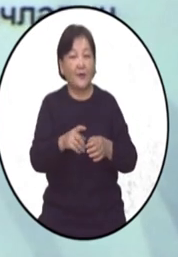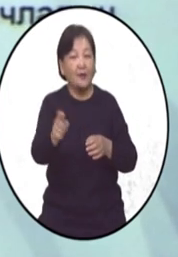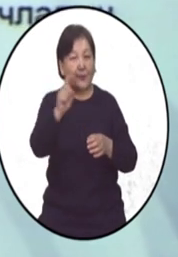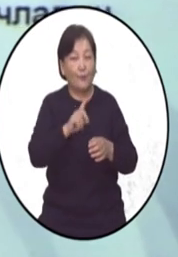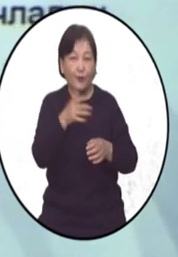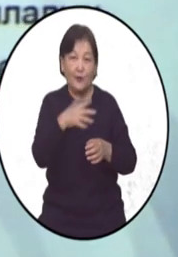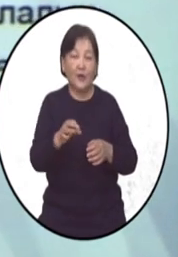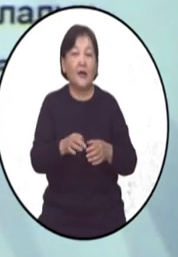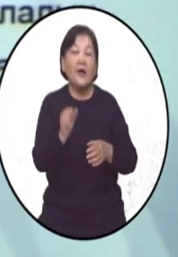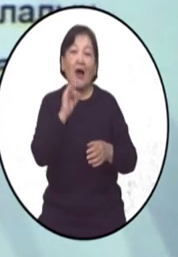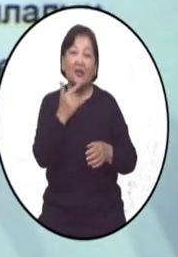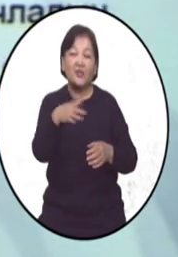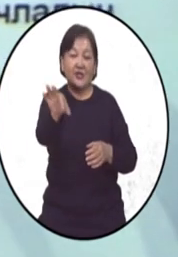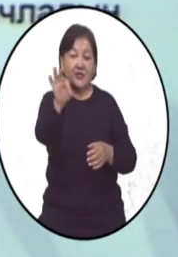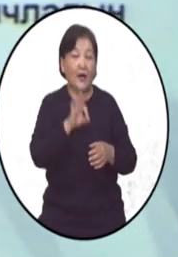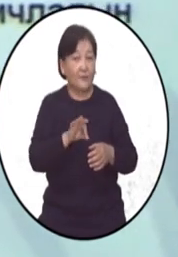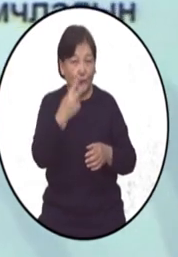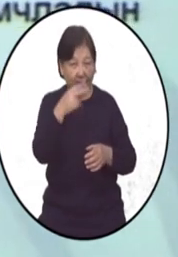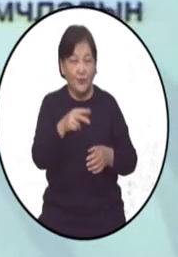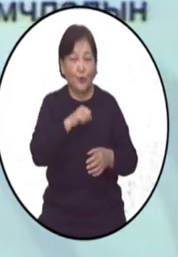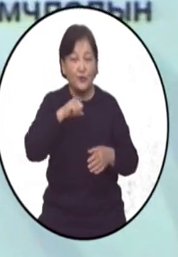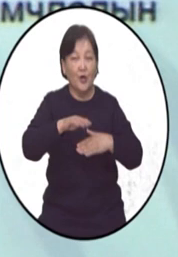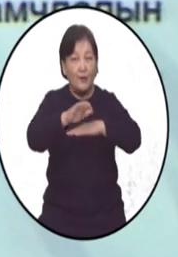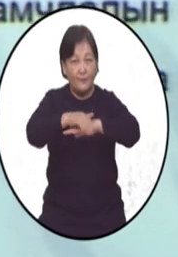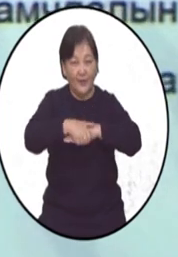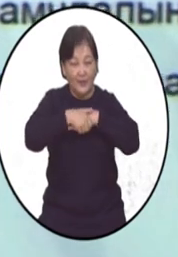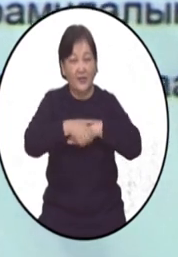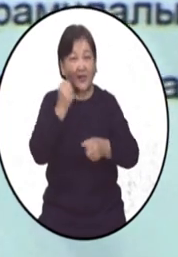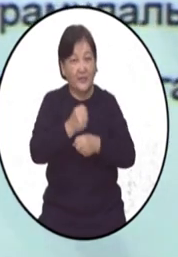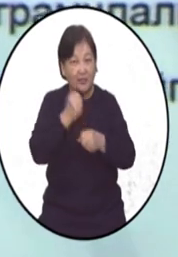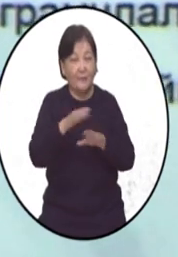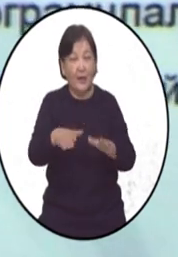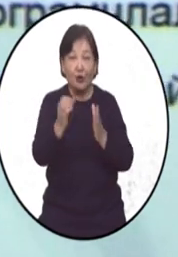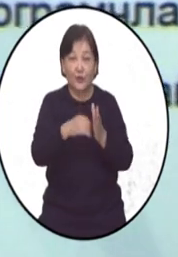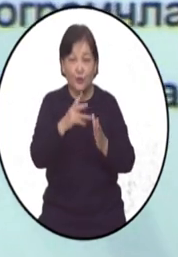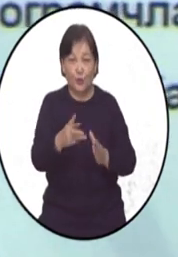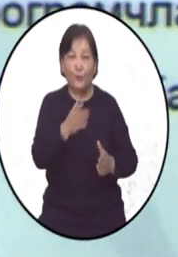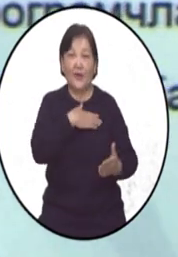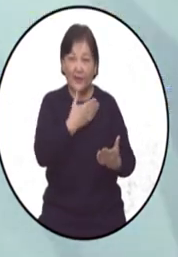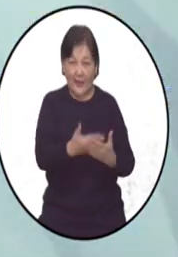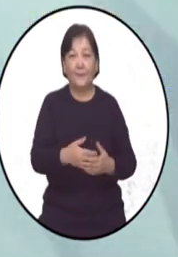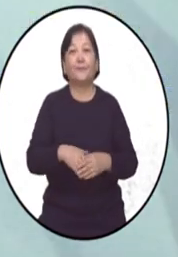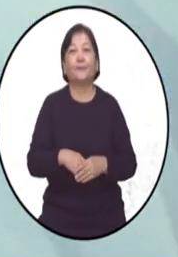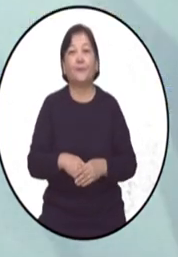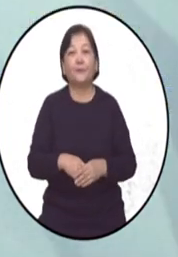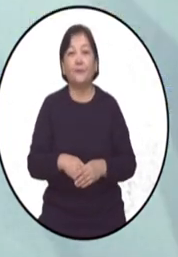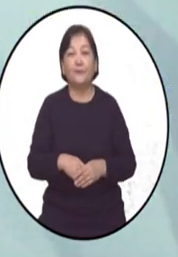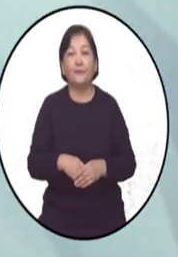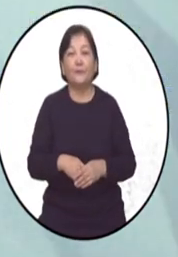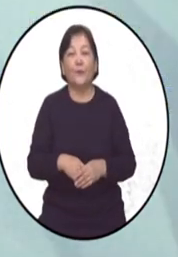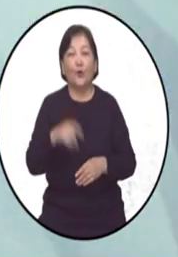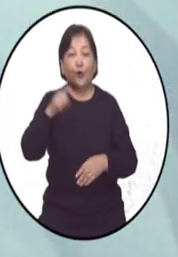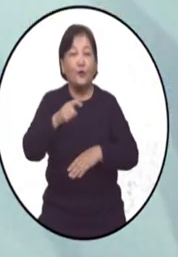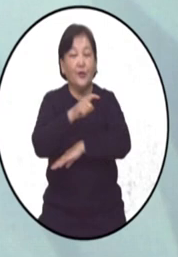бодлогоос ашиглана. Тийм учраас өөрсдөө бие даан хийсэн байгаарай гэж хэсэе. За баярлалаа. За